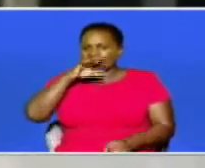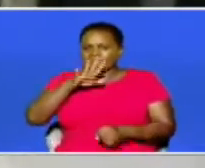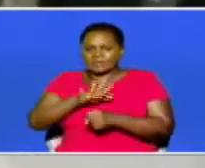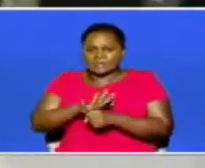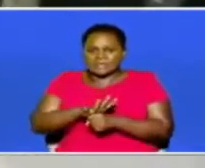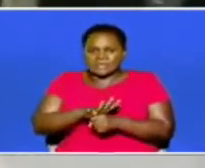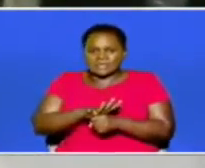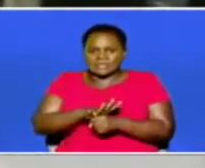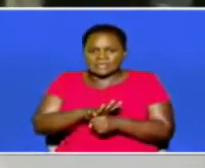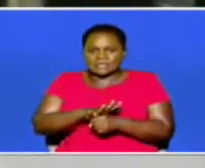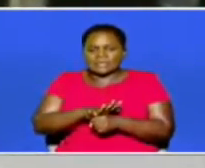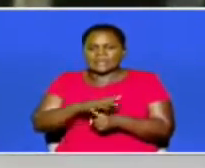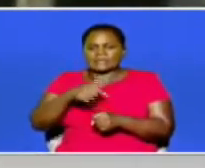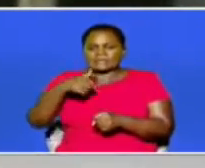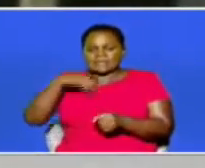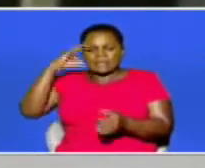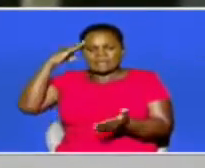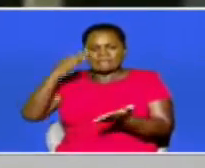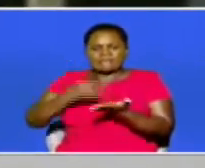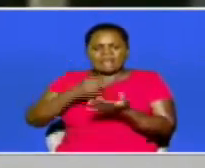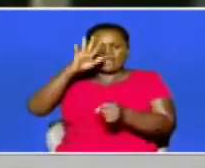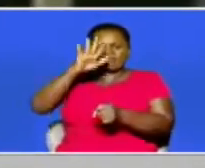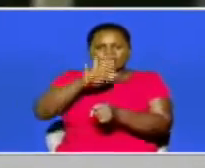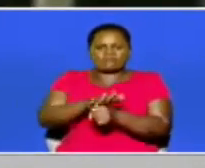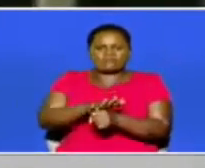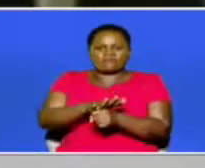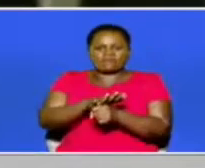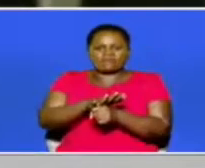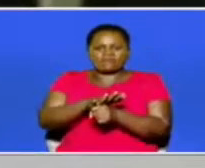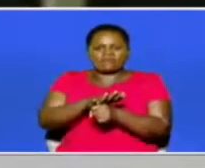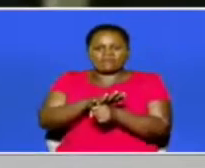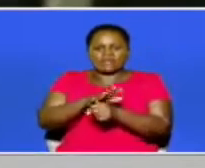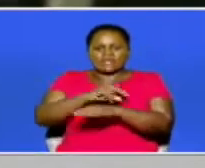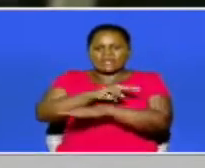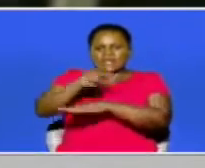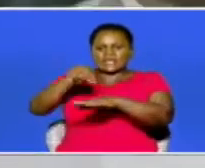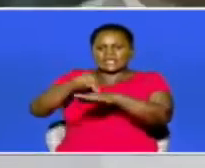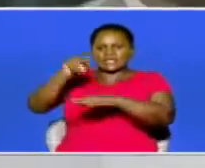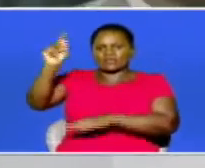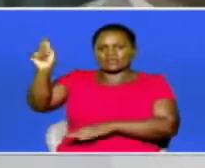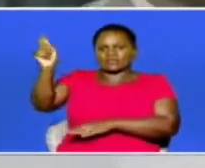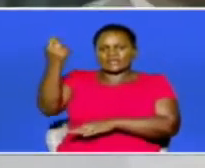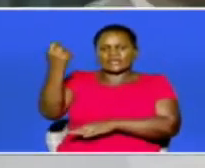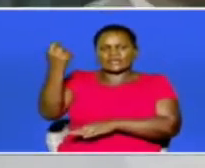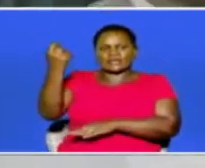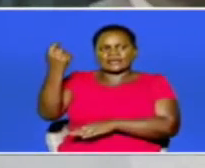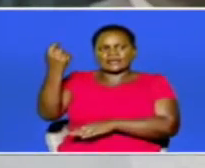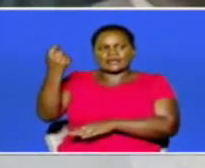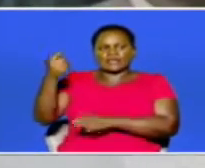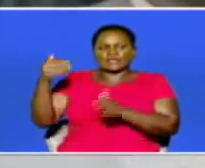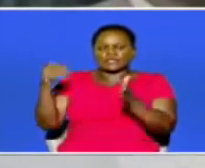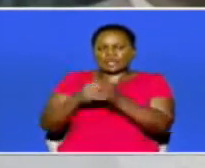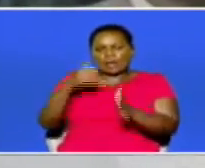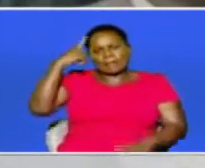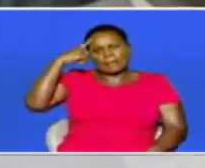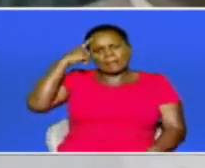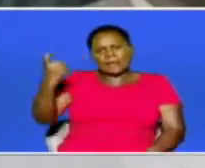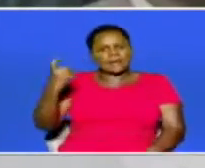kwamba nitakuwa mwaminifu kwa Jamhuri ya Kenya. Na tuache